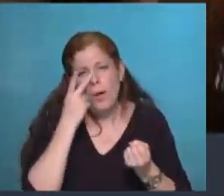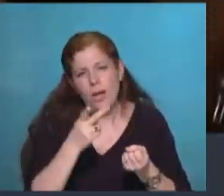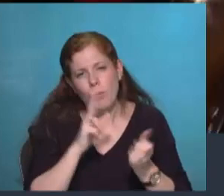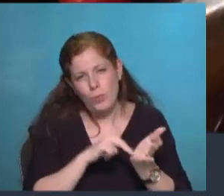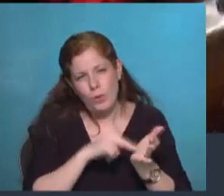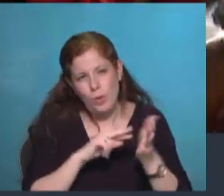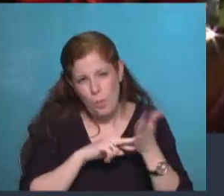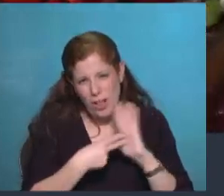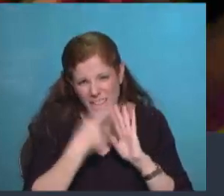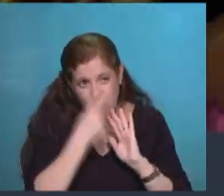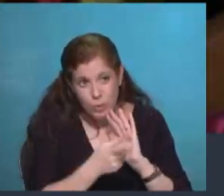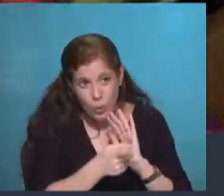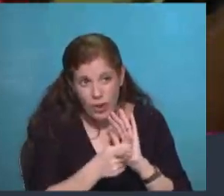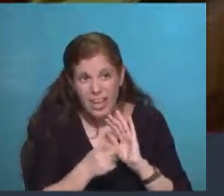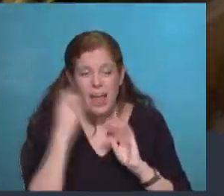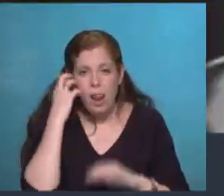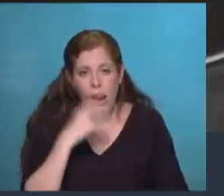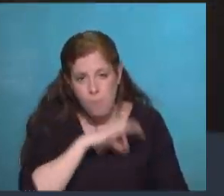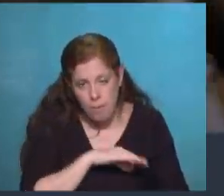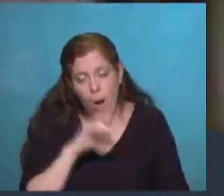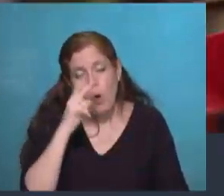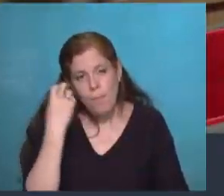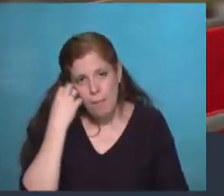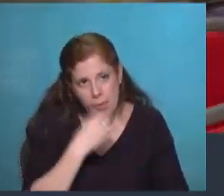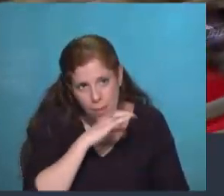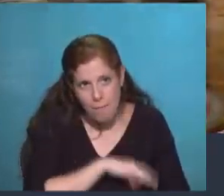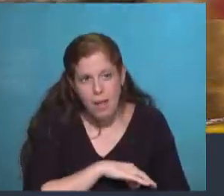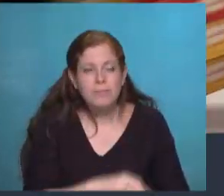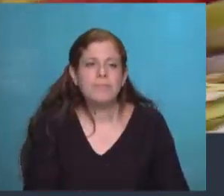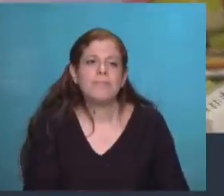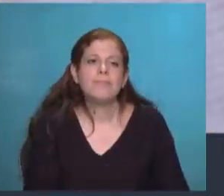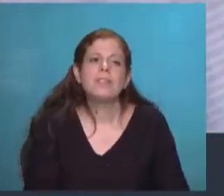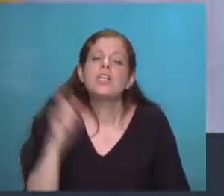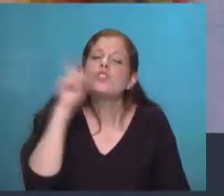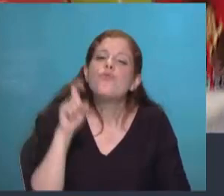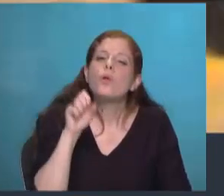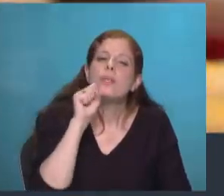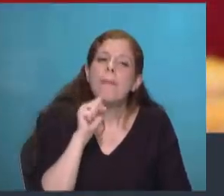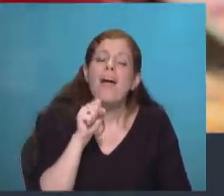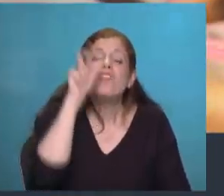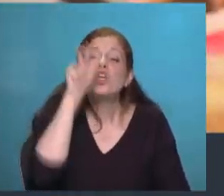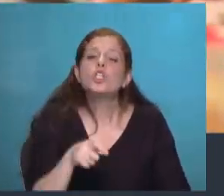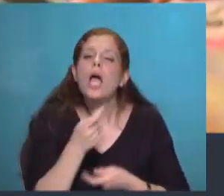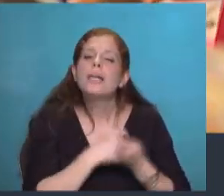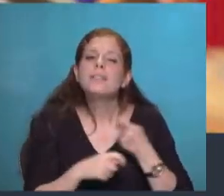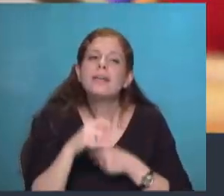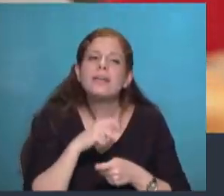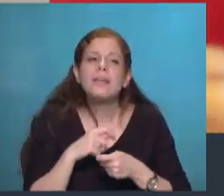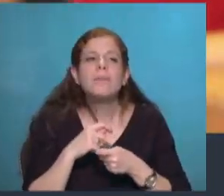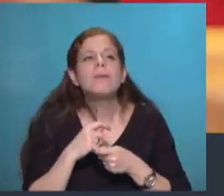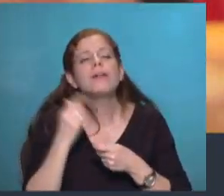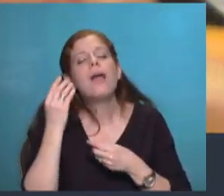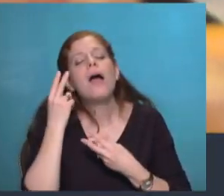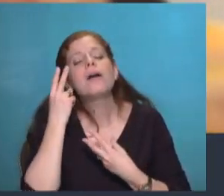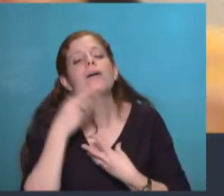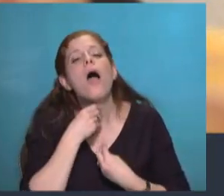אתה רואה? ליברמן, פה עוד פעם ליברמן. זבולון ספייב, איש עסקים, לקח את הגעגועים לאוכל של